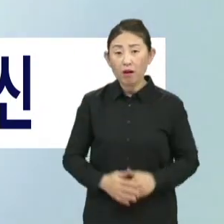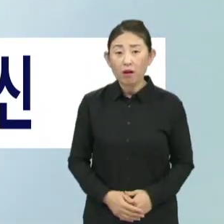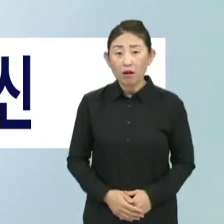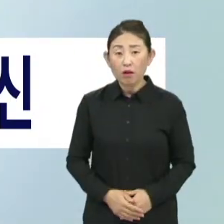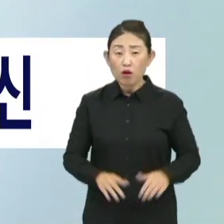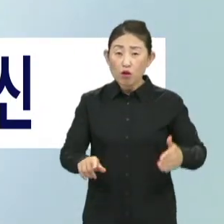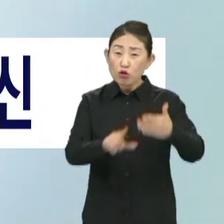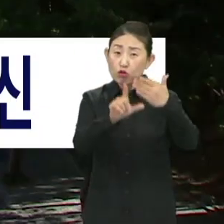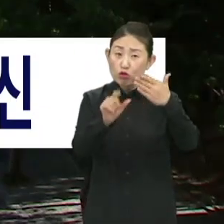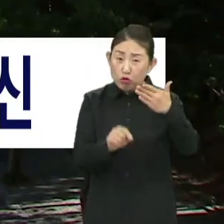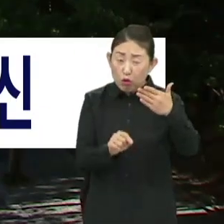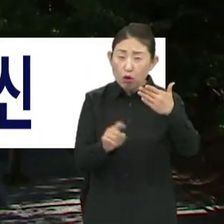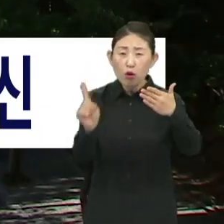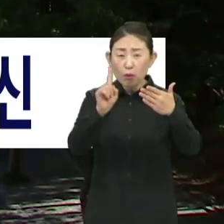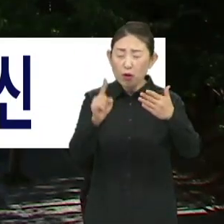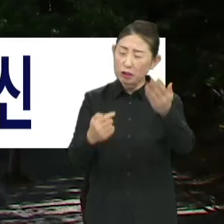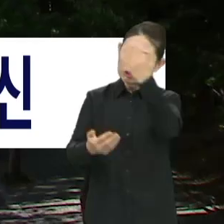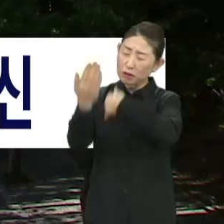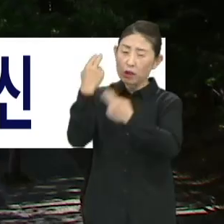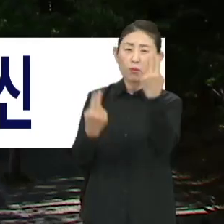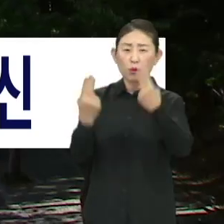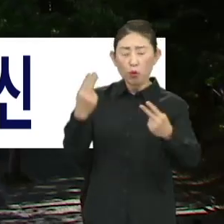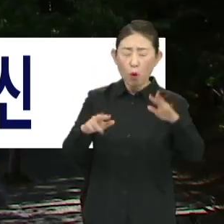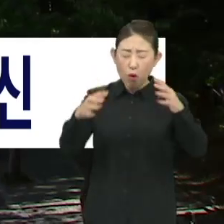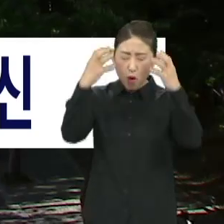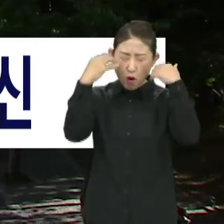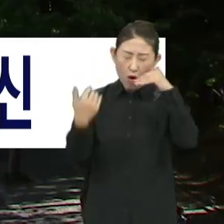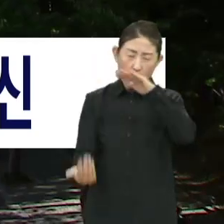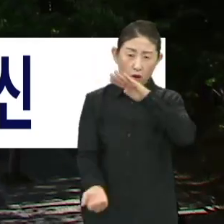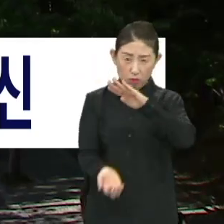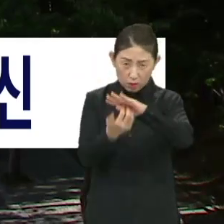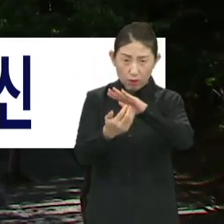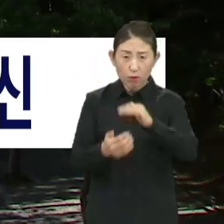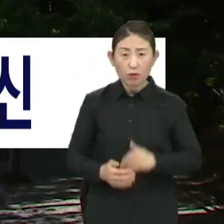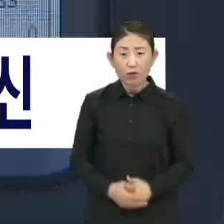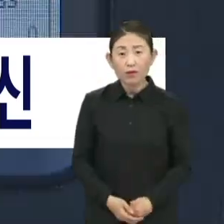이어지며 일부 지역에선 역대 9월 최고 기온이